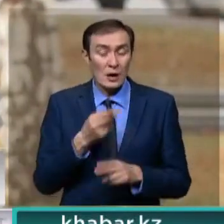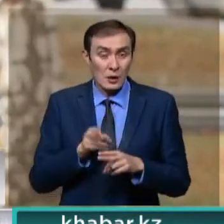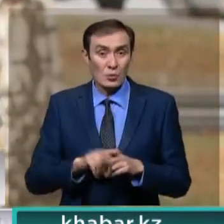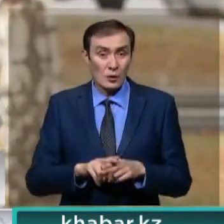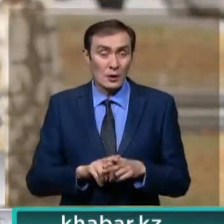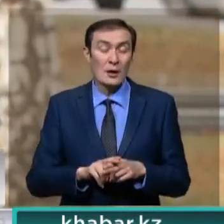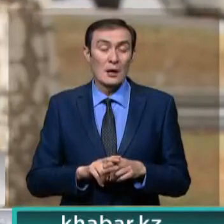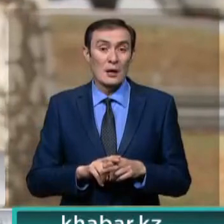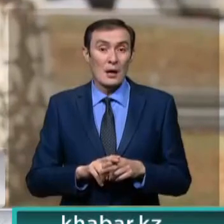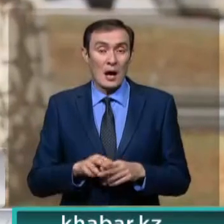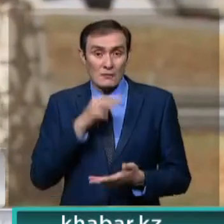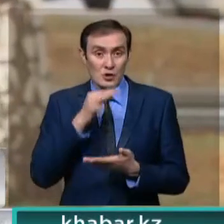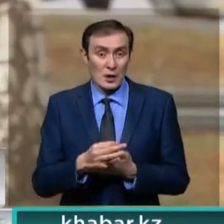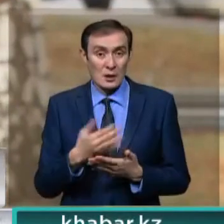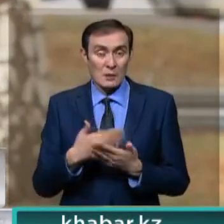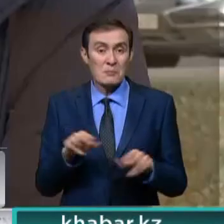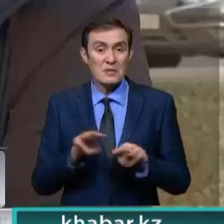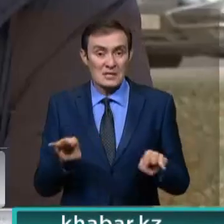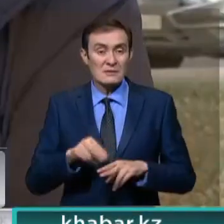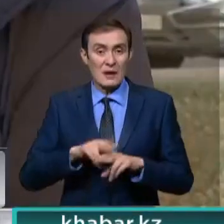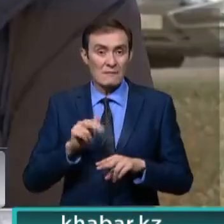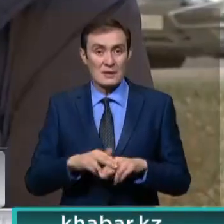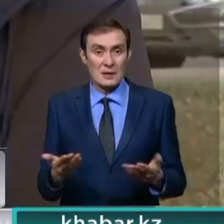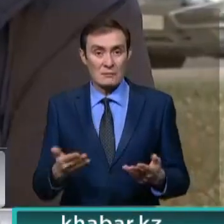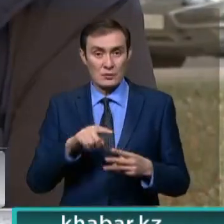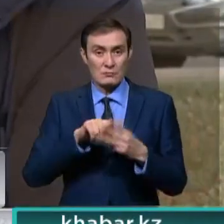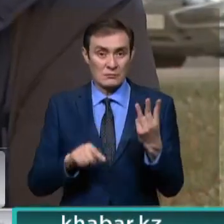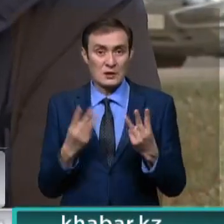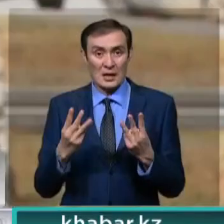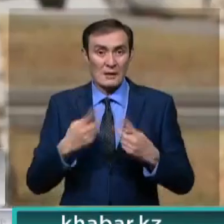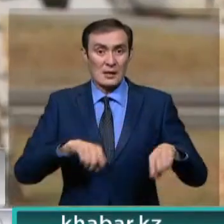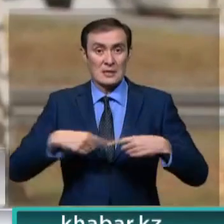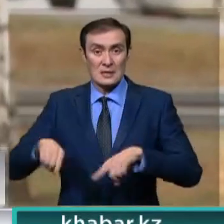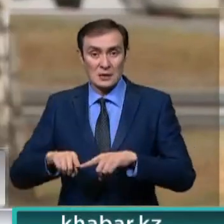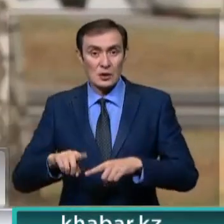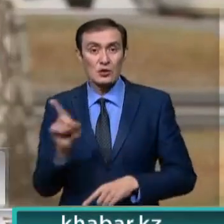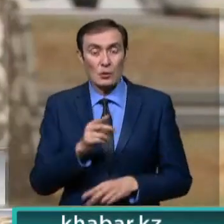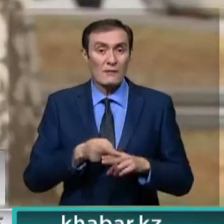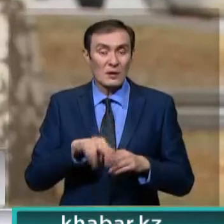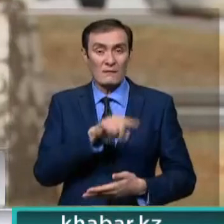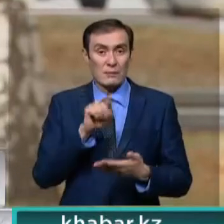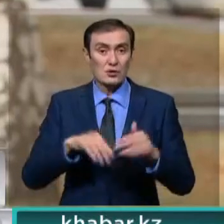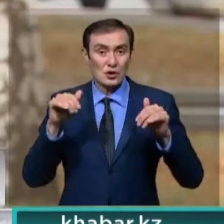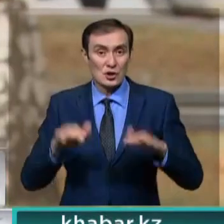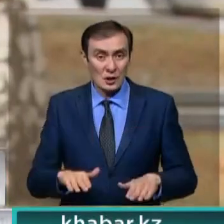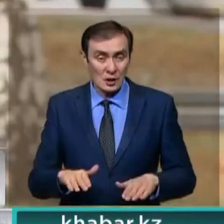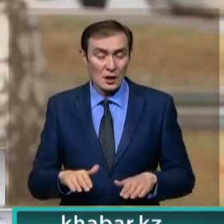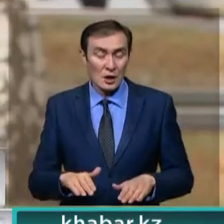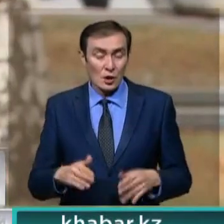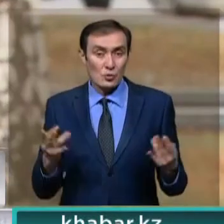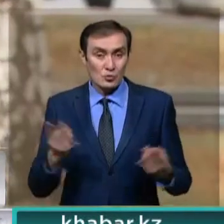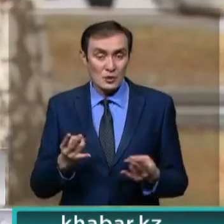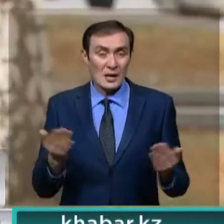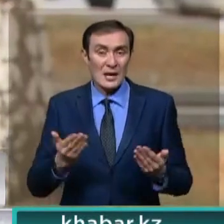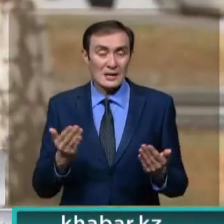не они, отвечает у нас Министерство внутренних дел Республики Казахстан. Вот три ведомства. И чтобы решить этот вопрос, окончательно, принципиально, мне кажется,